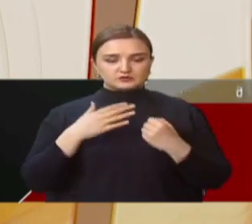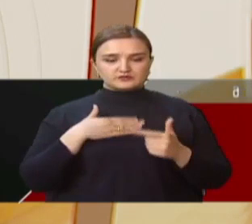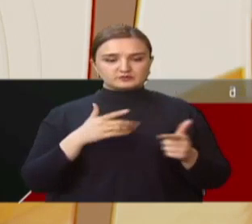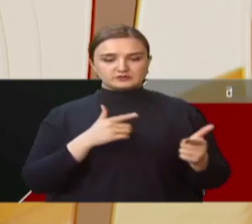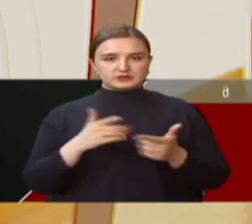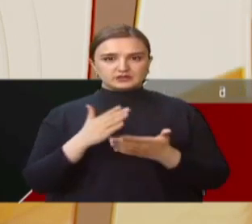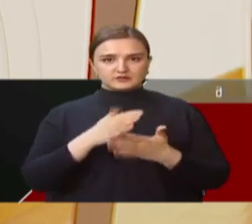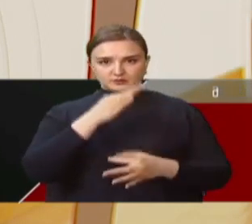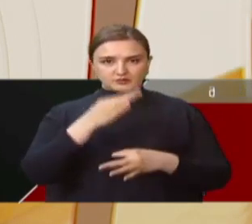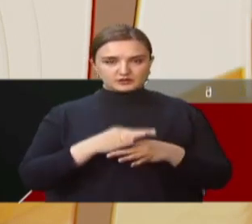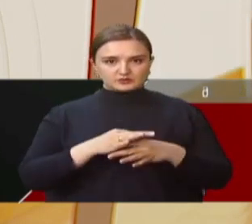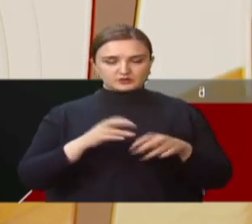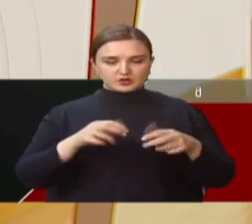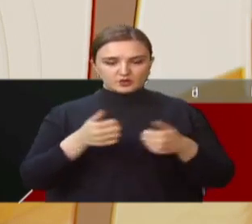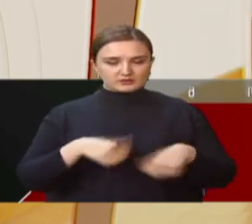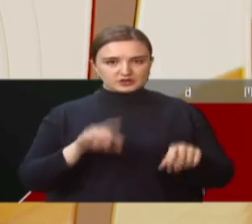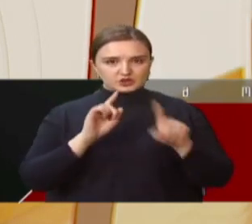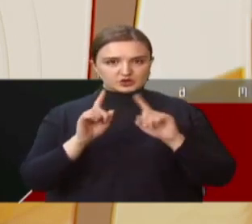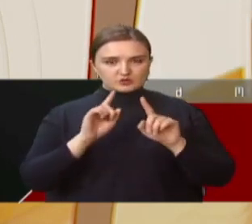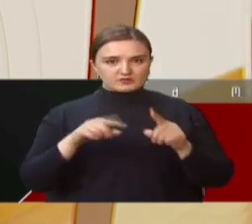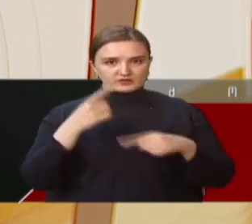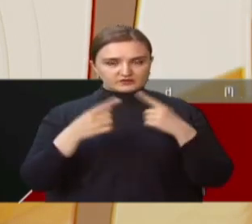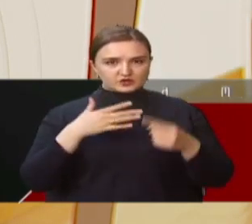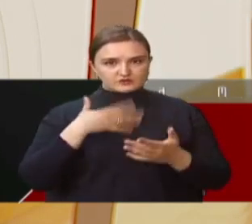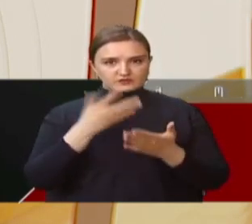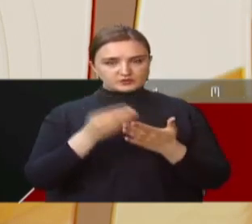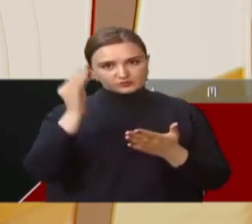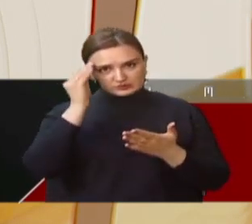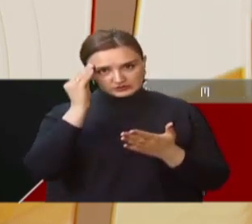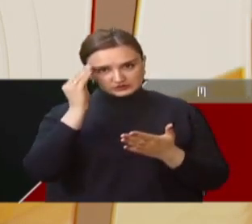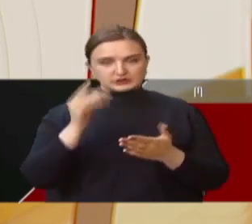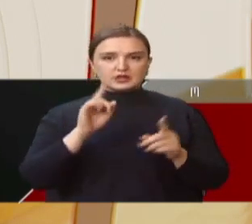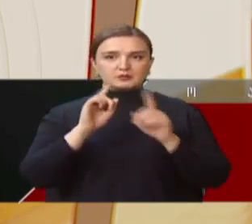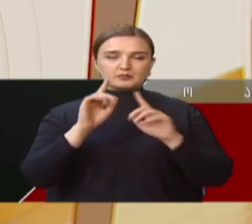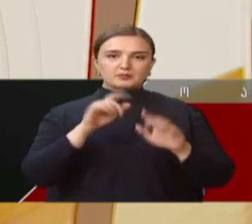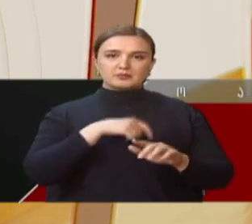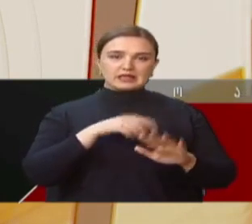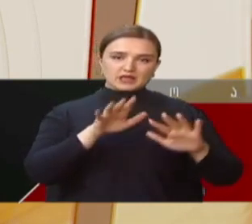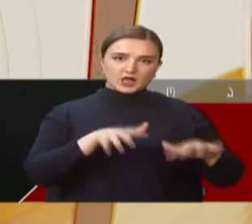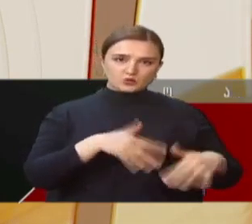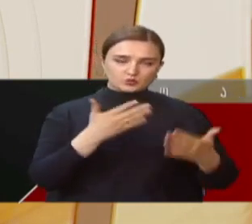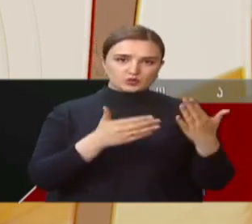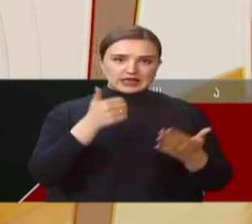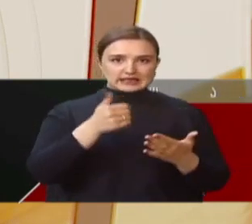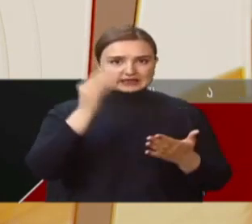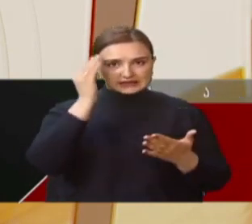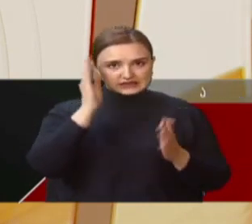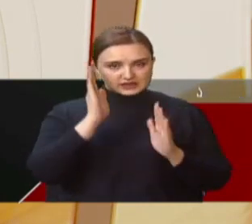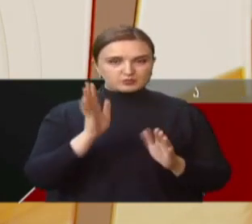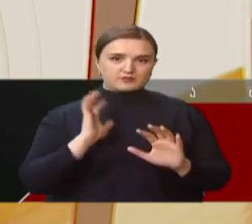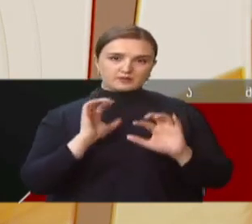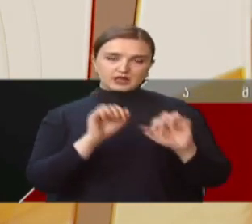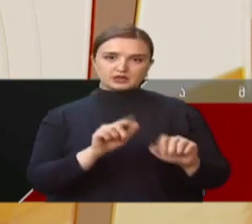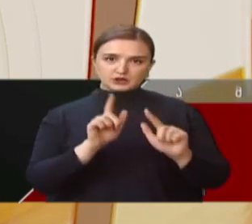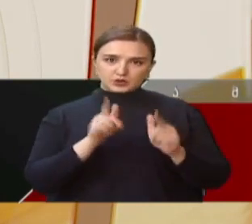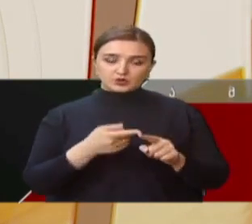წილი პასუხისმგებლობა კომიტეტის ხომაზე დავაფიქსირო ჩვენი პოზიცია პლენარულ სტომაზე თუ კარგი ინიციატივა იქნება მხარი დაუჭიროთ